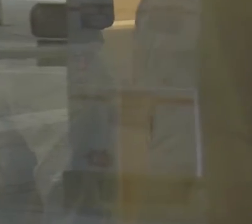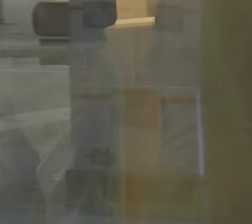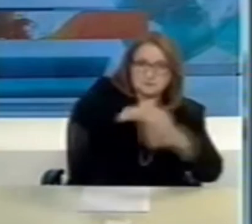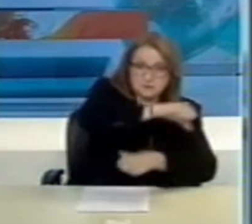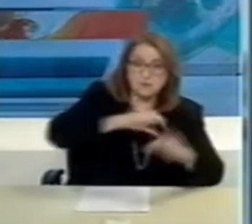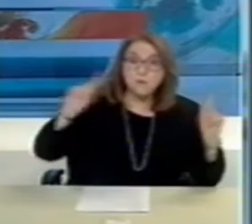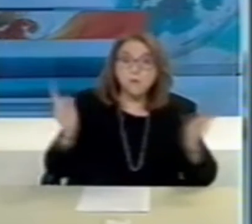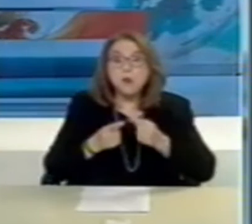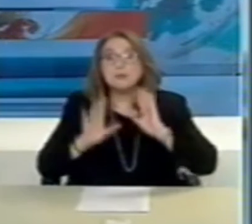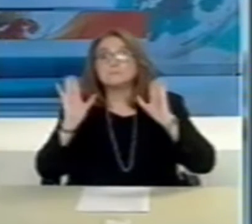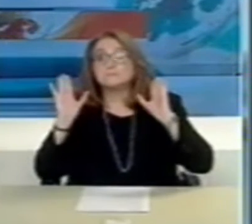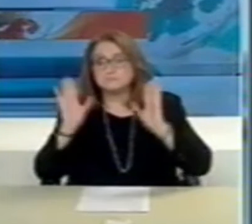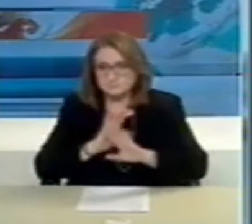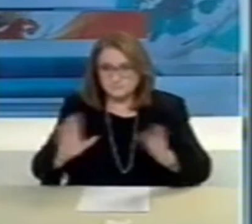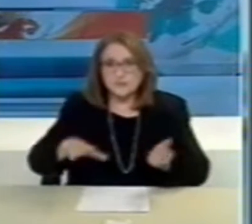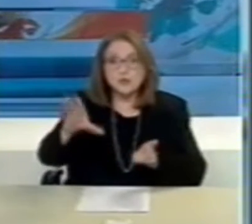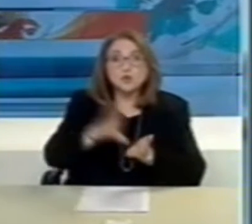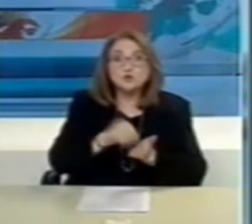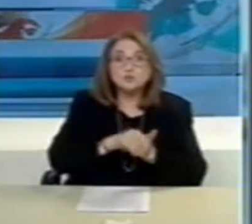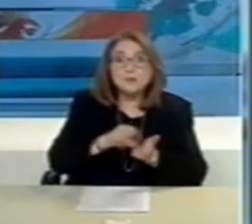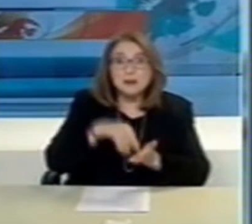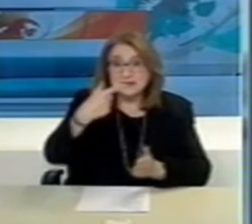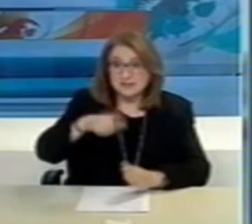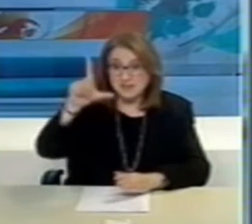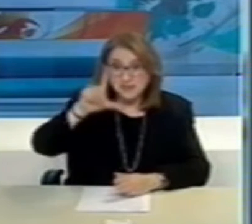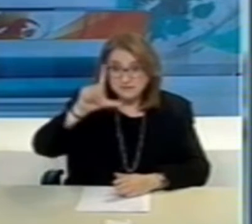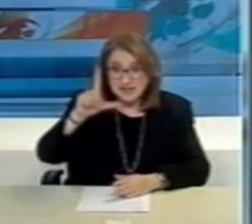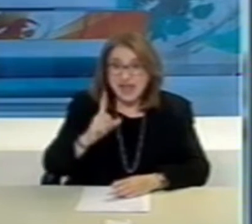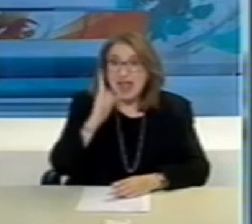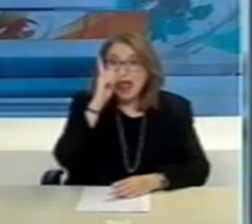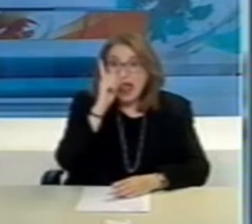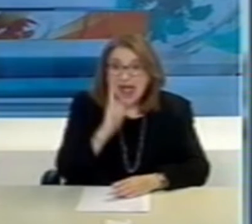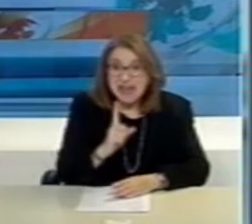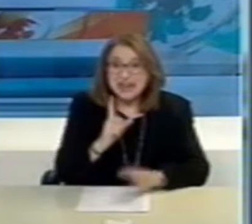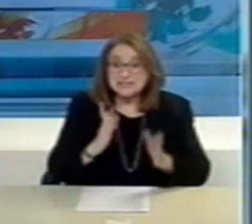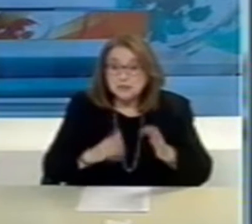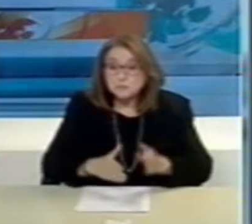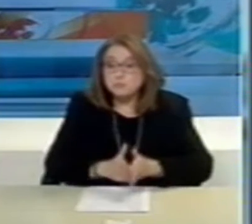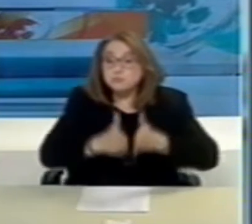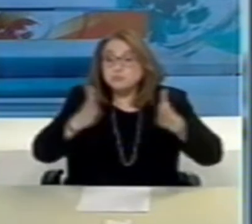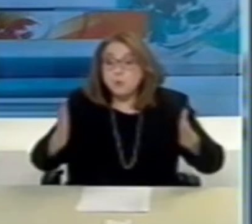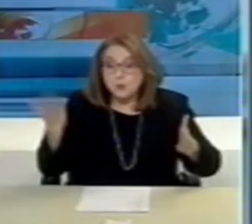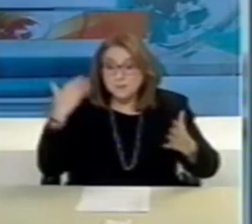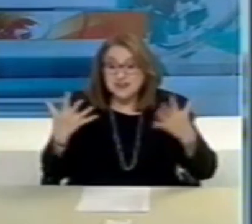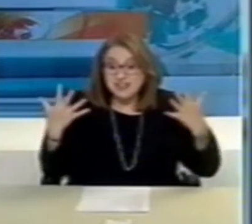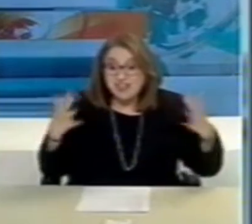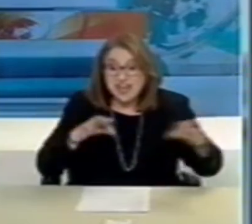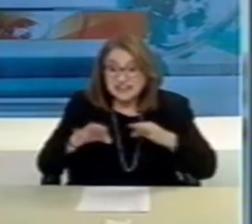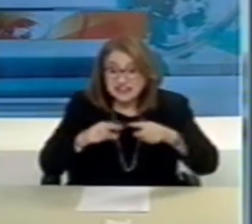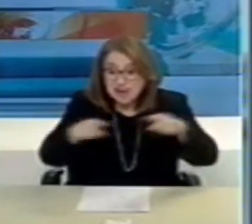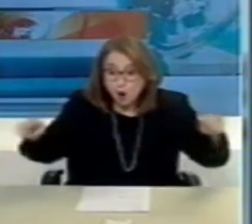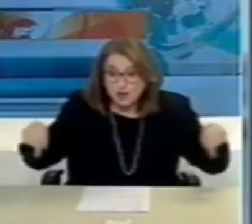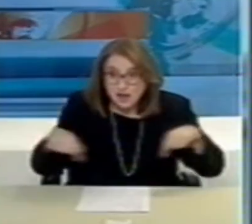Δευτέρα γίνεται υποχρεωτική απόσταση ένας πελάτης ανά 15 τετραγωνικά μέτρα αντί 10 τετραγωνικών